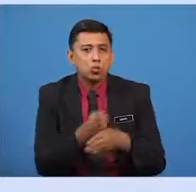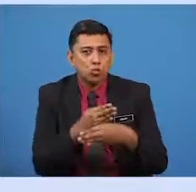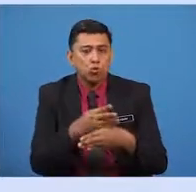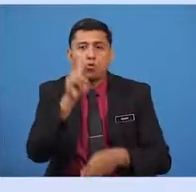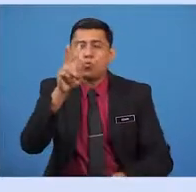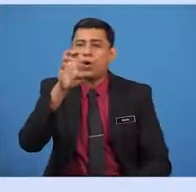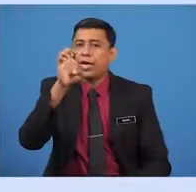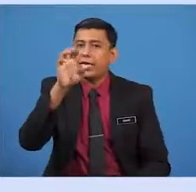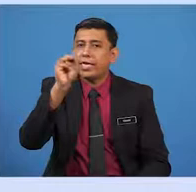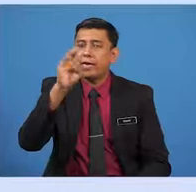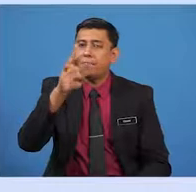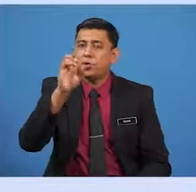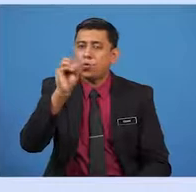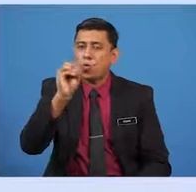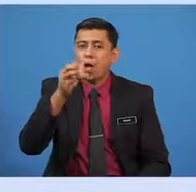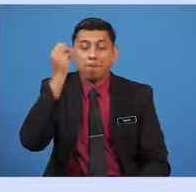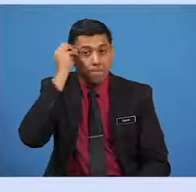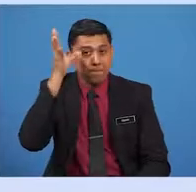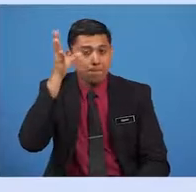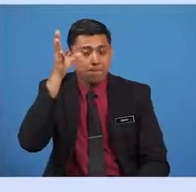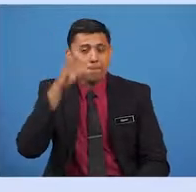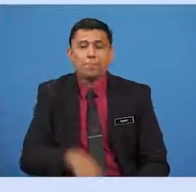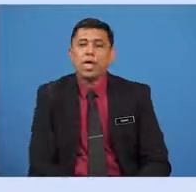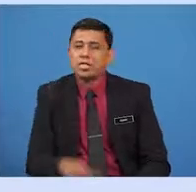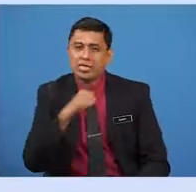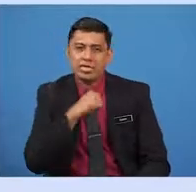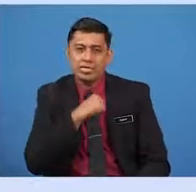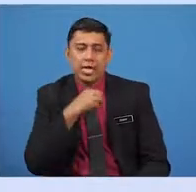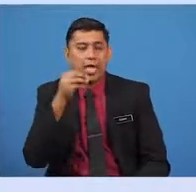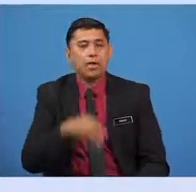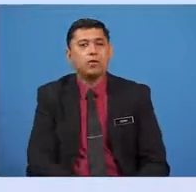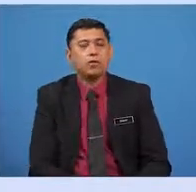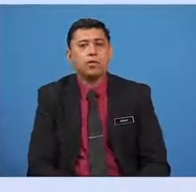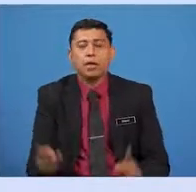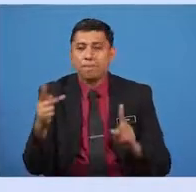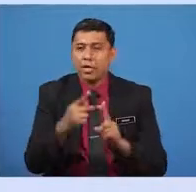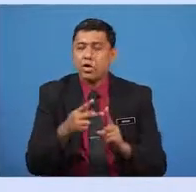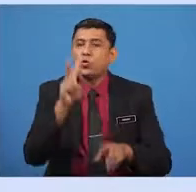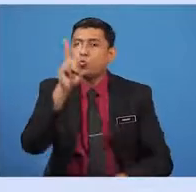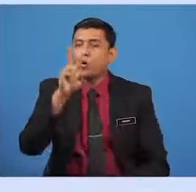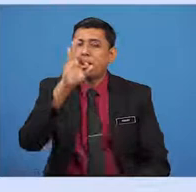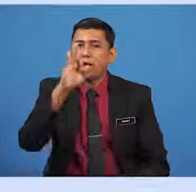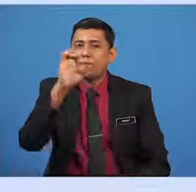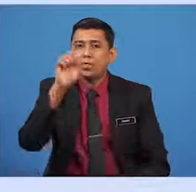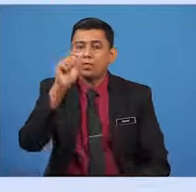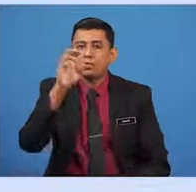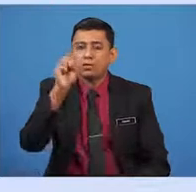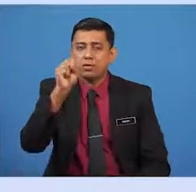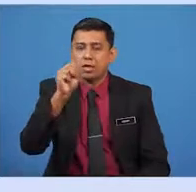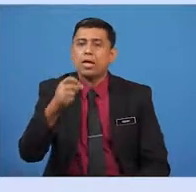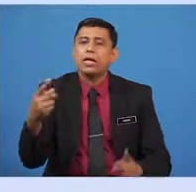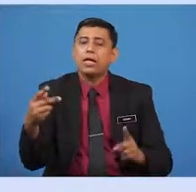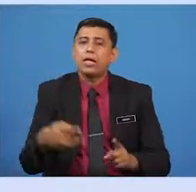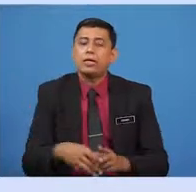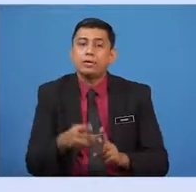embrio yang akan berkembang secara berasingan kepada dua fetus di